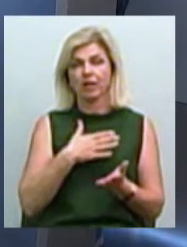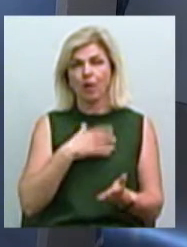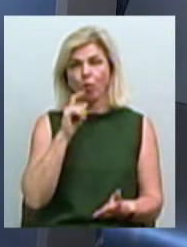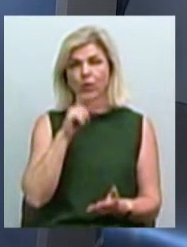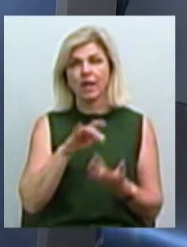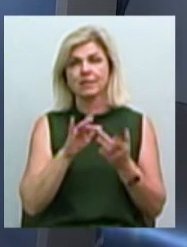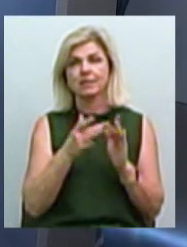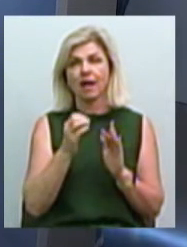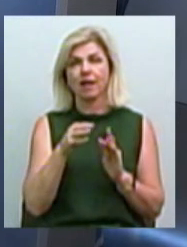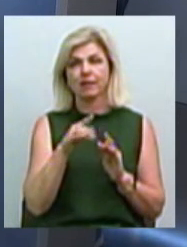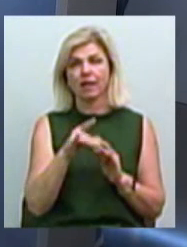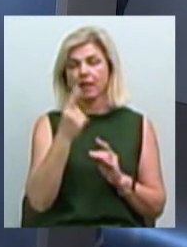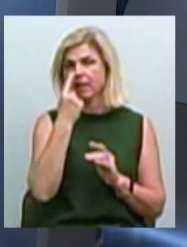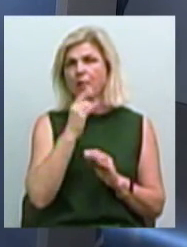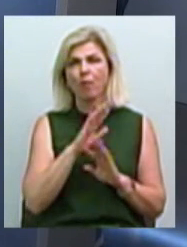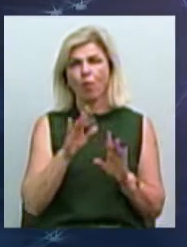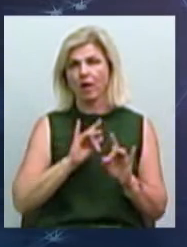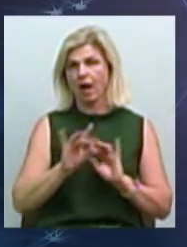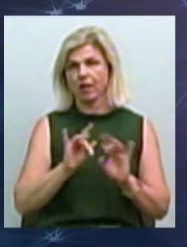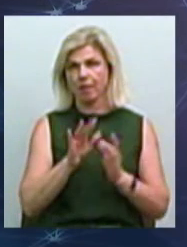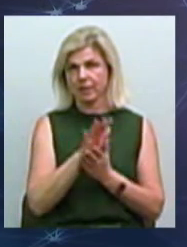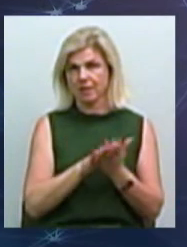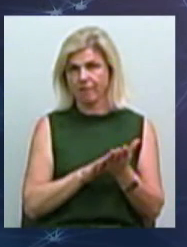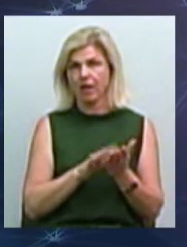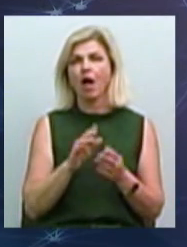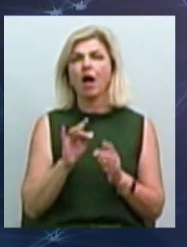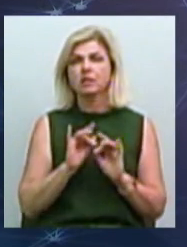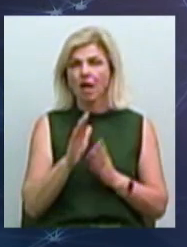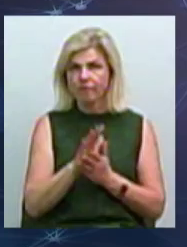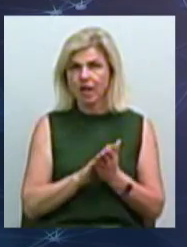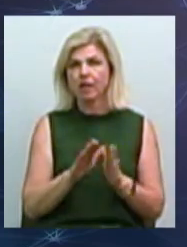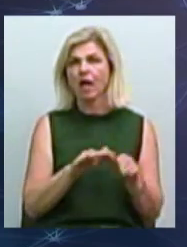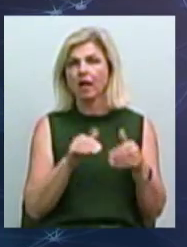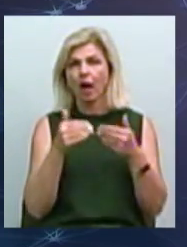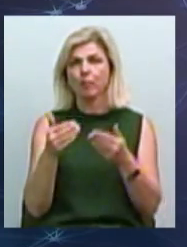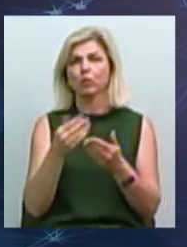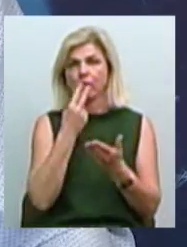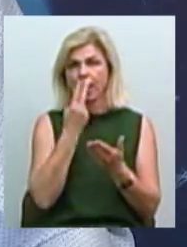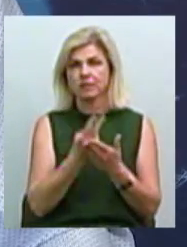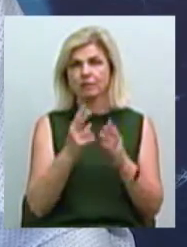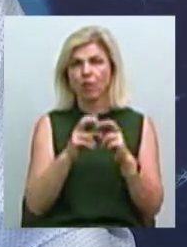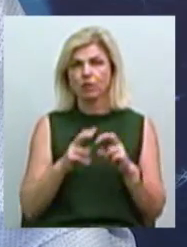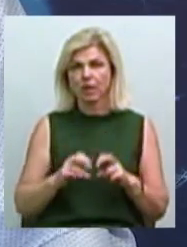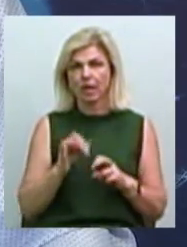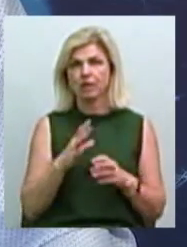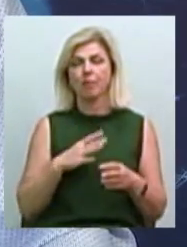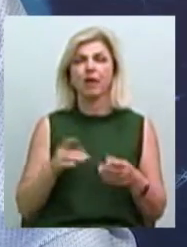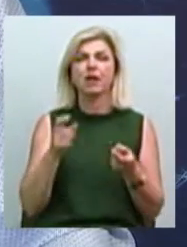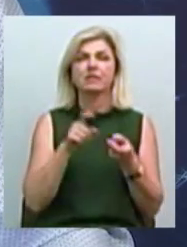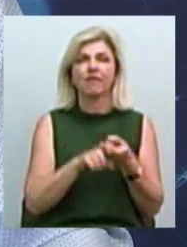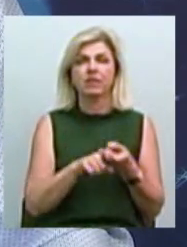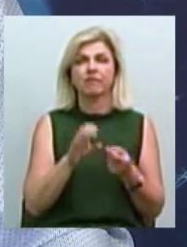сайтах, не похожи на фейковские заявления. Угу. Заявления, которые рекомендуют рассмотреть, и в том числе вот к этому привязывали там